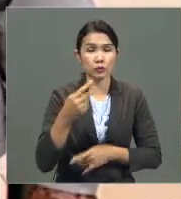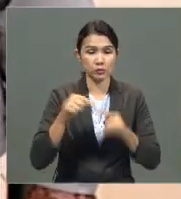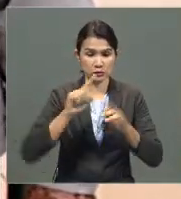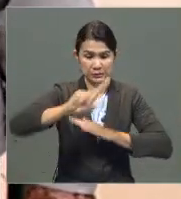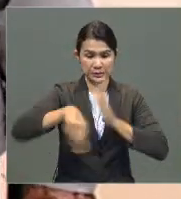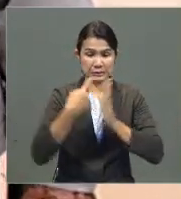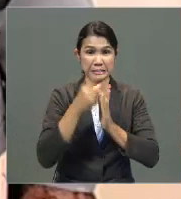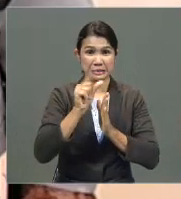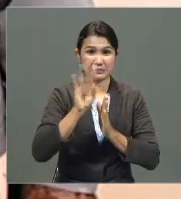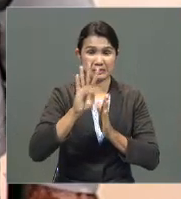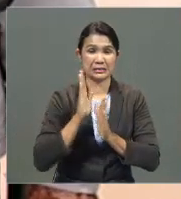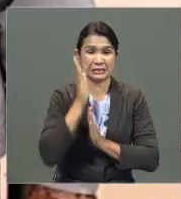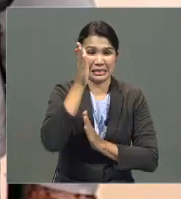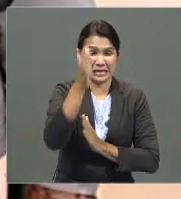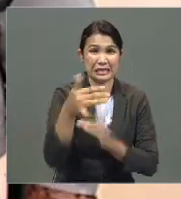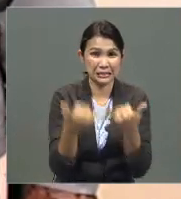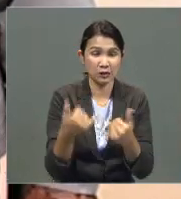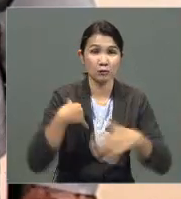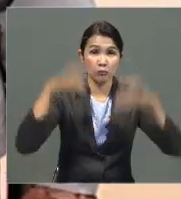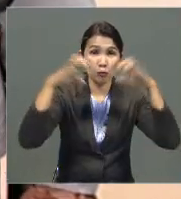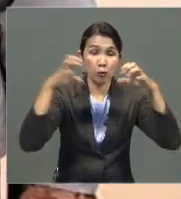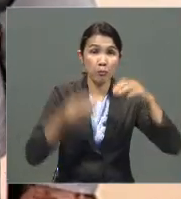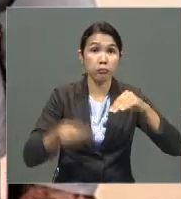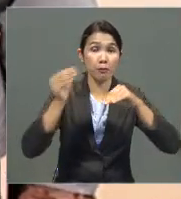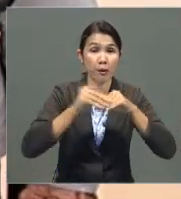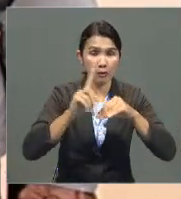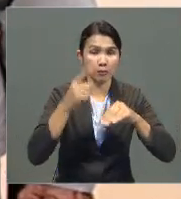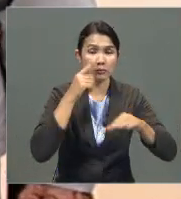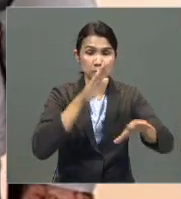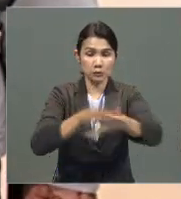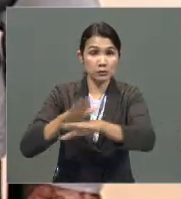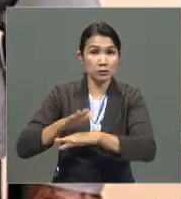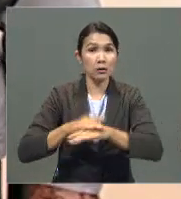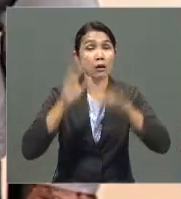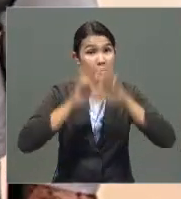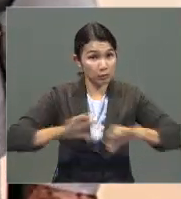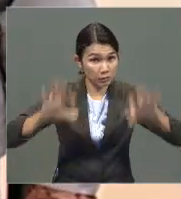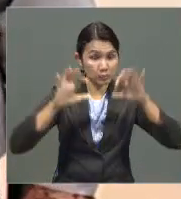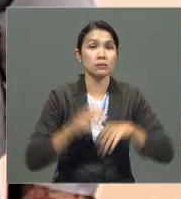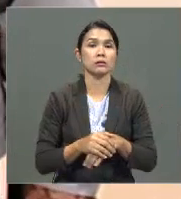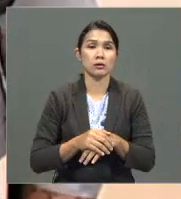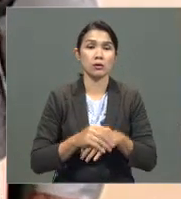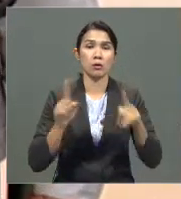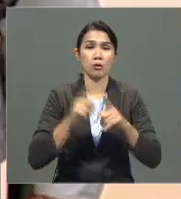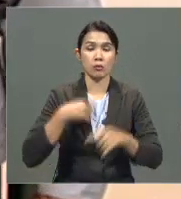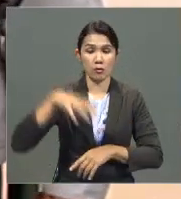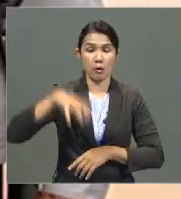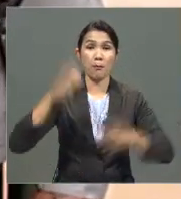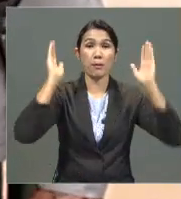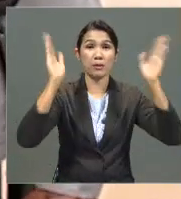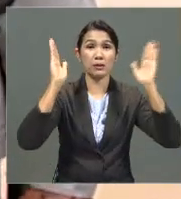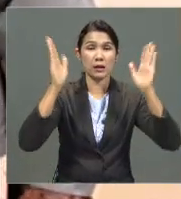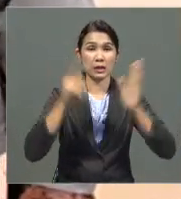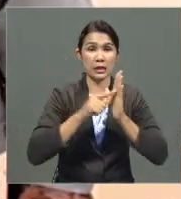ห้วง 24ชั่วโมงข้างหน้านี้จะมีปริมาณฝนตกมากเพิ่มแค่ไหนและเตือนของทางราชการนะครับอีกนิดนึงครับทางด้านของสำนักประชาสัมพันธ์เขต